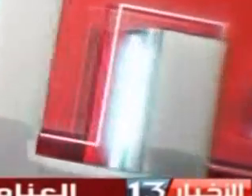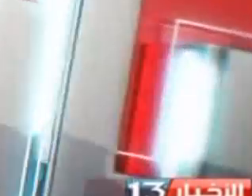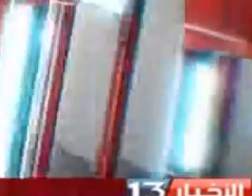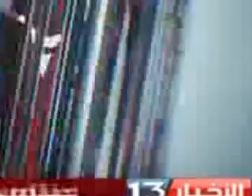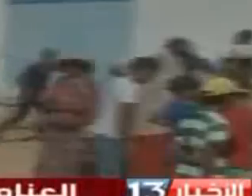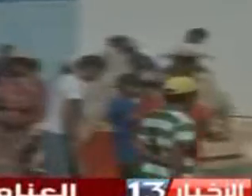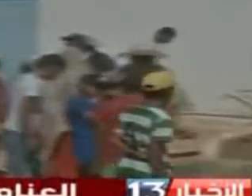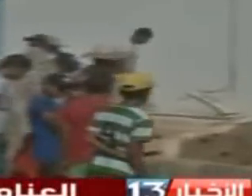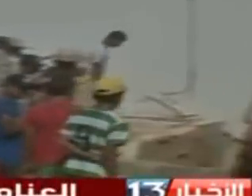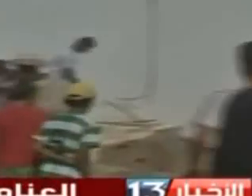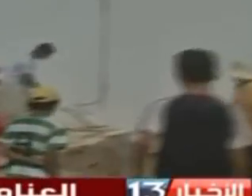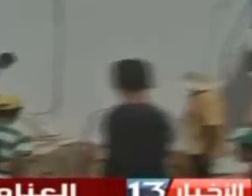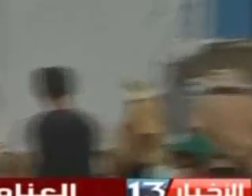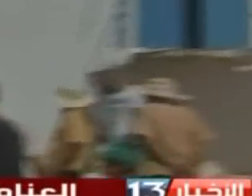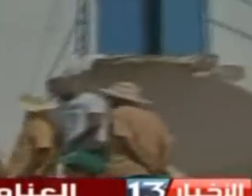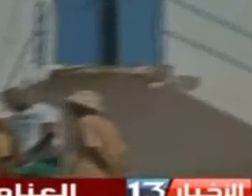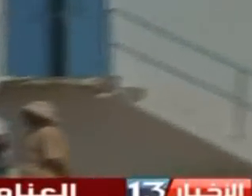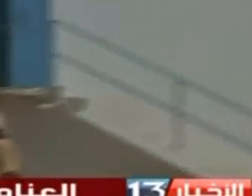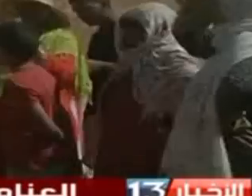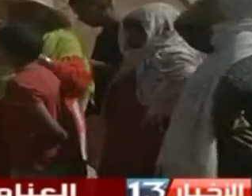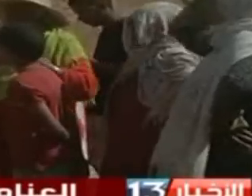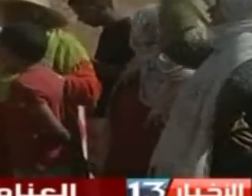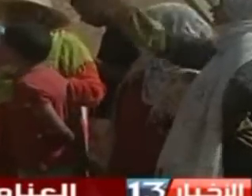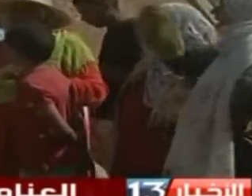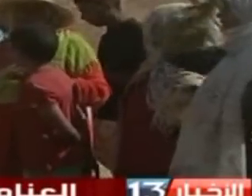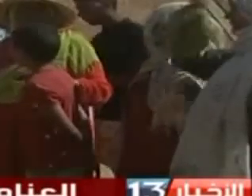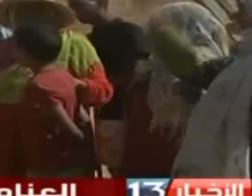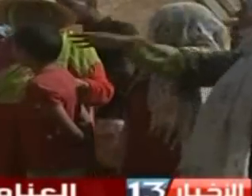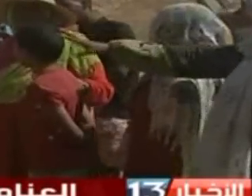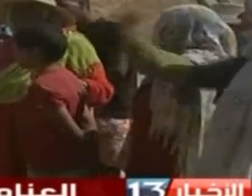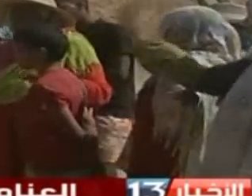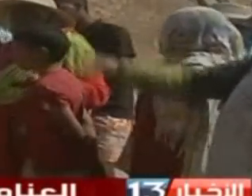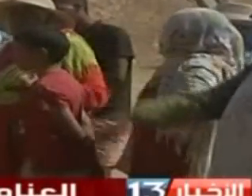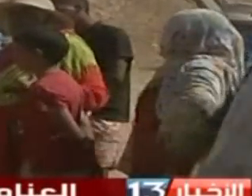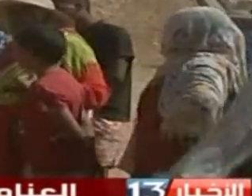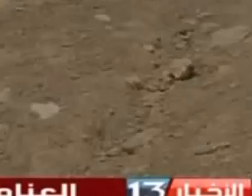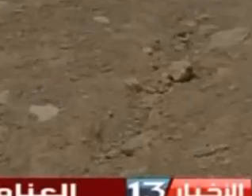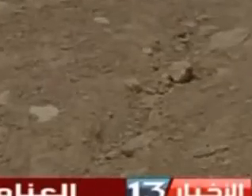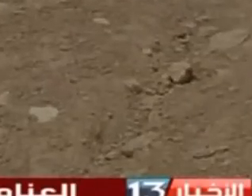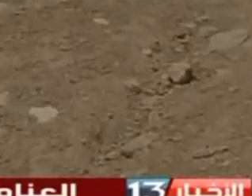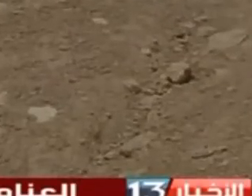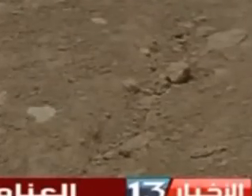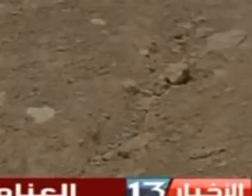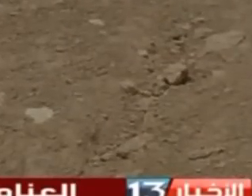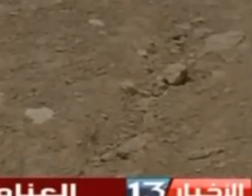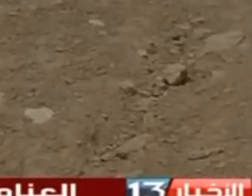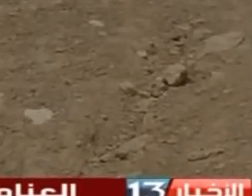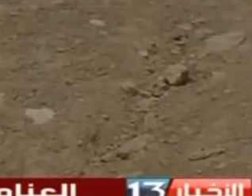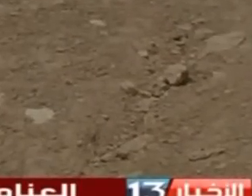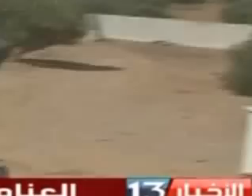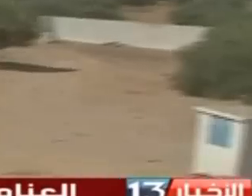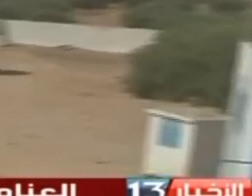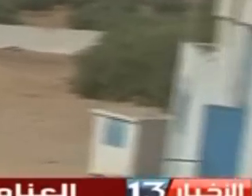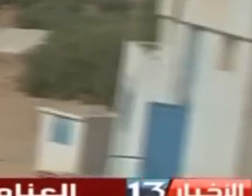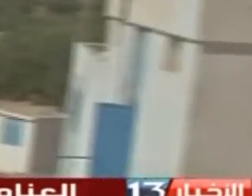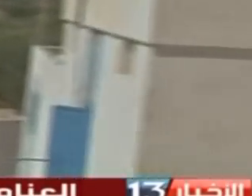عشرات العائلات في معتمدية جرجيس تنتظر تزويدها بالماء الصالح للشرب، والسلطة المحلية تصرح بانطلاق الأشغال